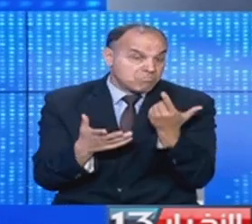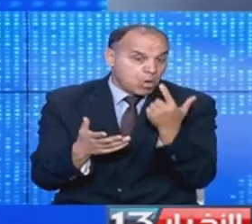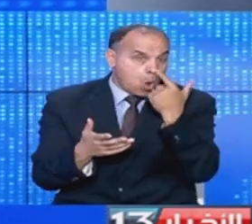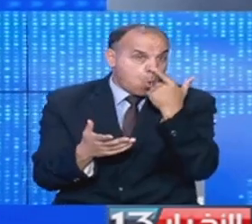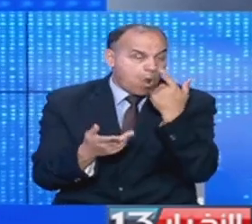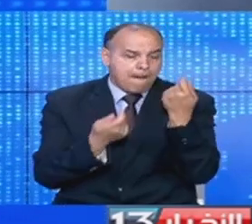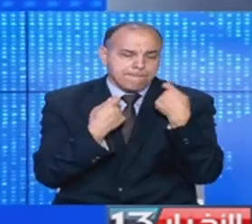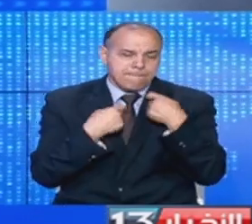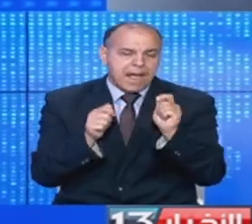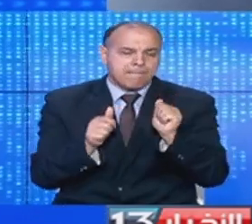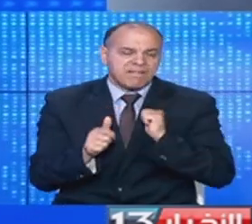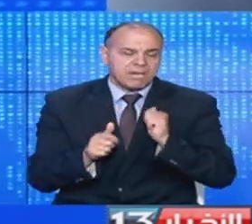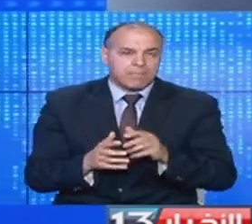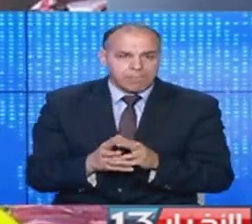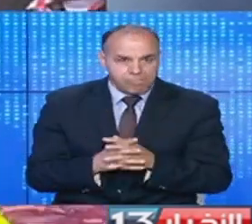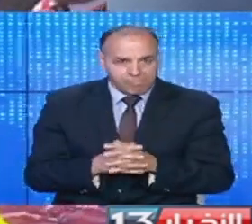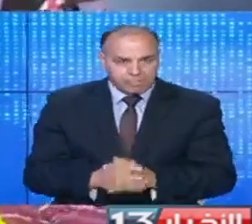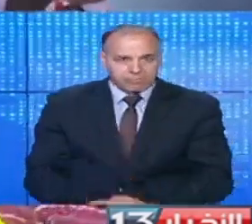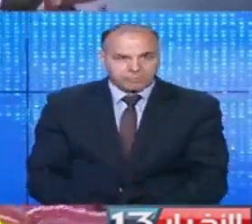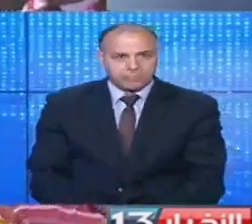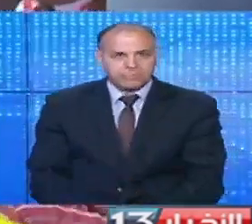أو التفريط فيها.